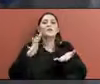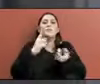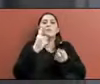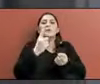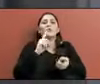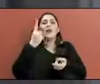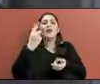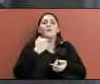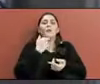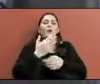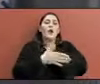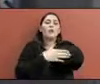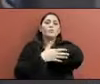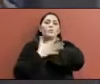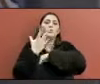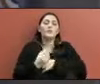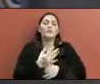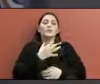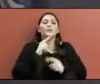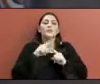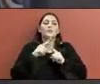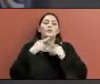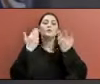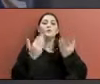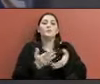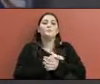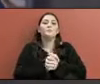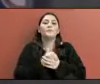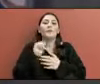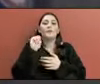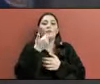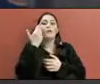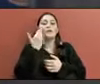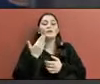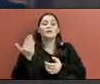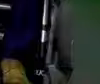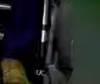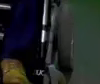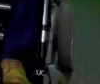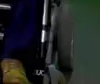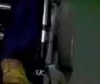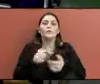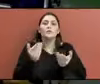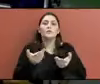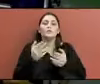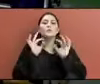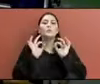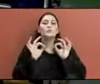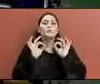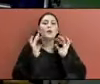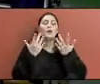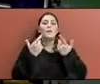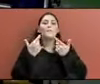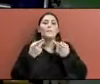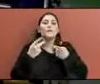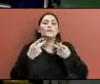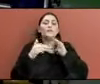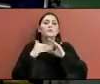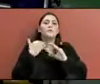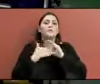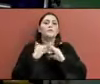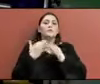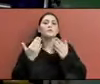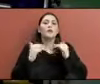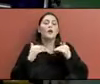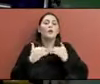numara diyebilirim. Teşekkür ederim. Değerli izleyiciler, bu arada sürekli mesajlarımız geliyor. Mesajlarımızda